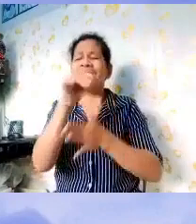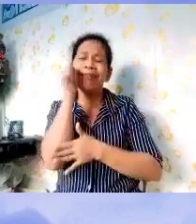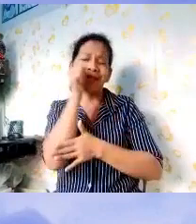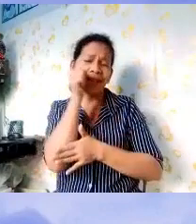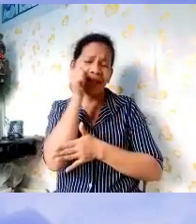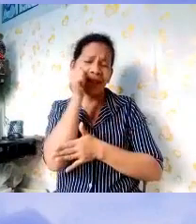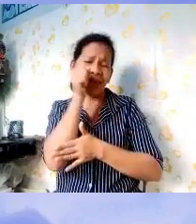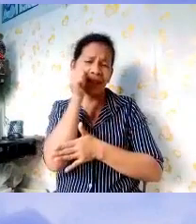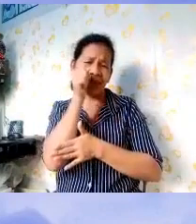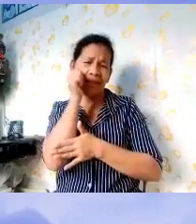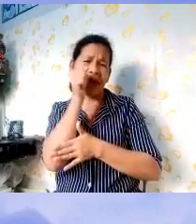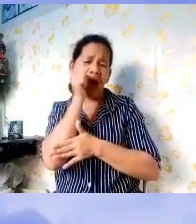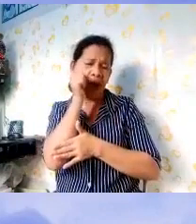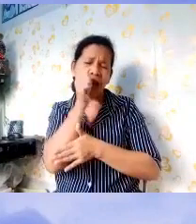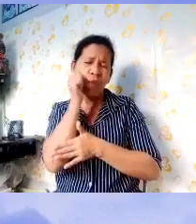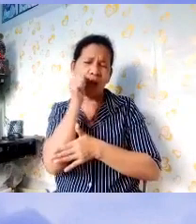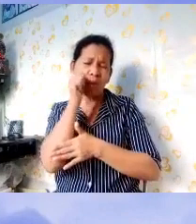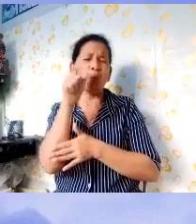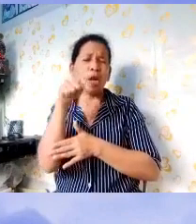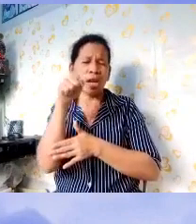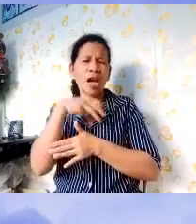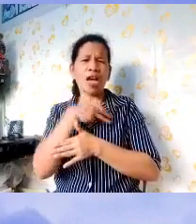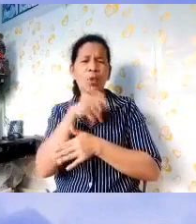okay, araw-araw po na